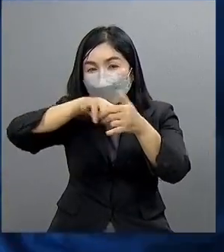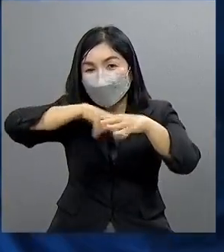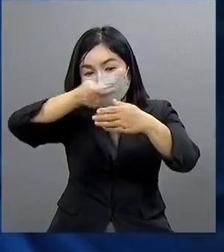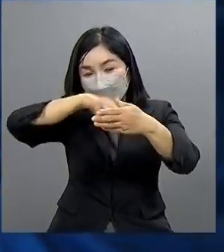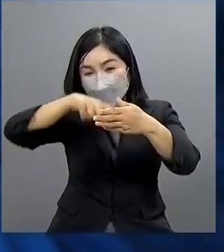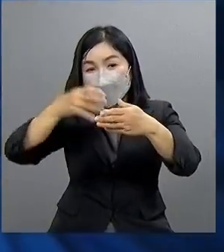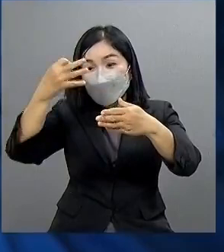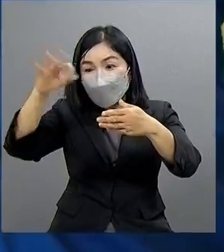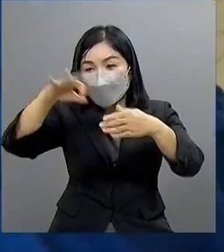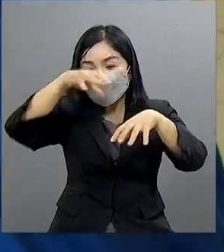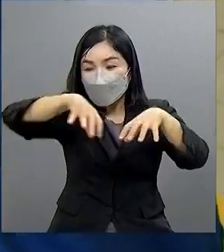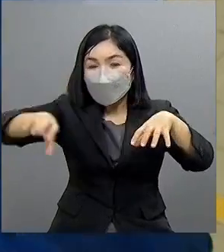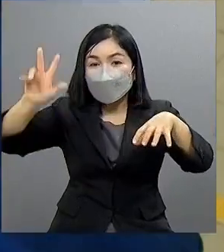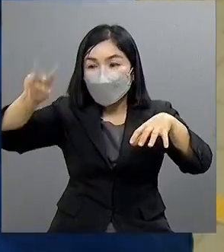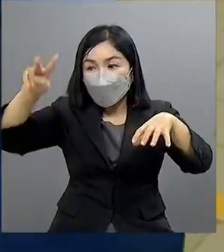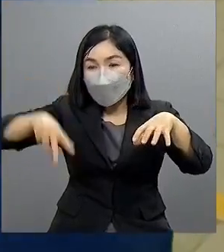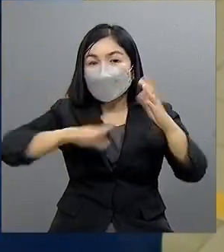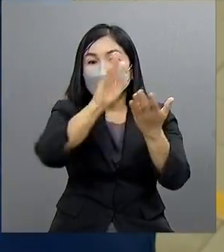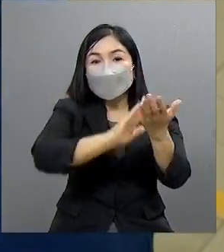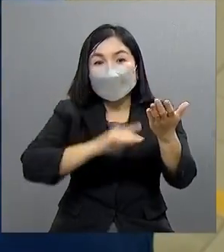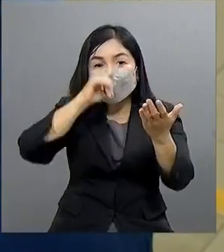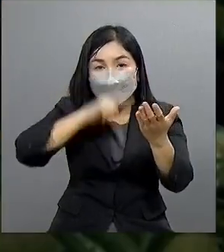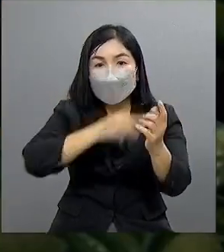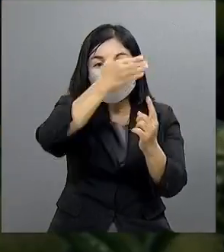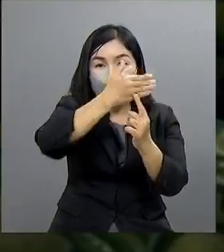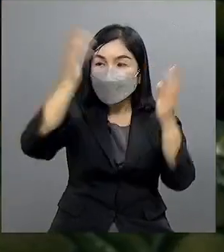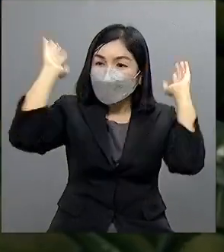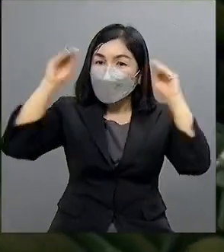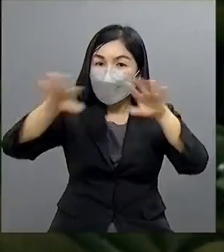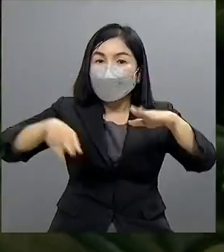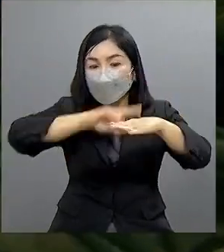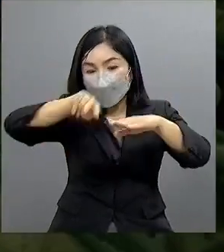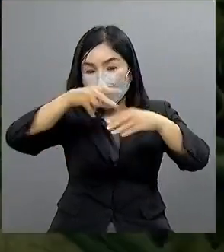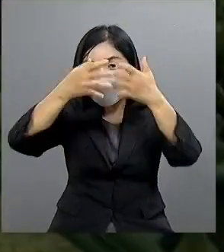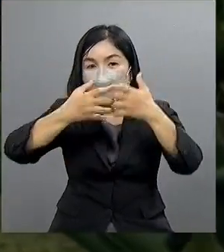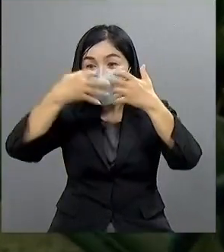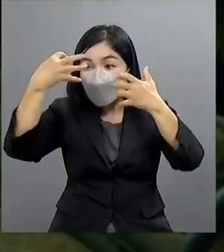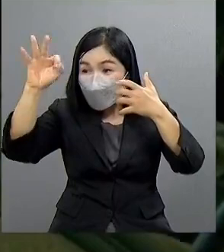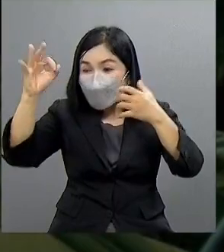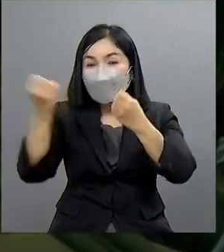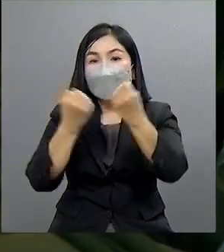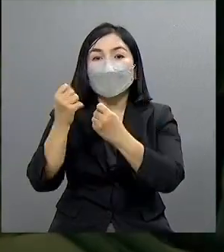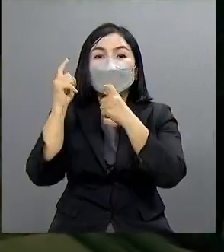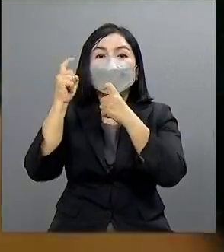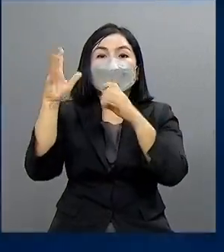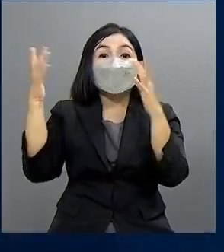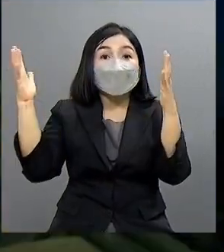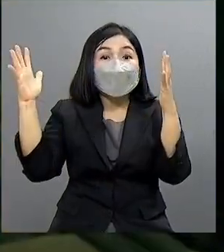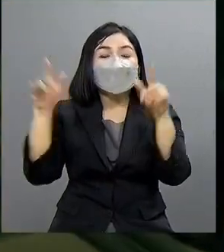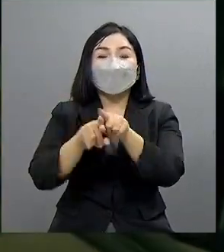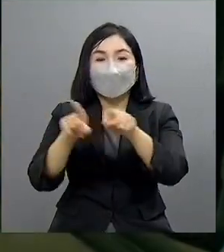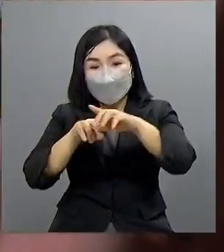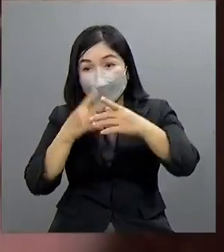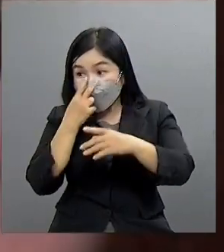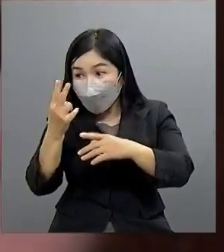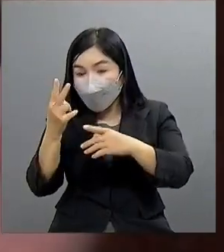แห่งได้และก็ที่ที่มีป้ายประชาสัมพันธ์ว่าตรวจรถฟรีขับขี่ปลอดภัยเป็นวอร์นิ่งนี้คุณผู้ชมเอารถเข้าไปได้เลยนะครับ